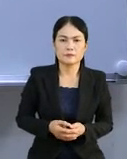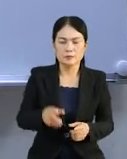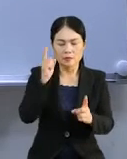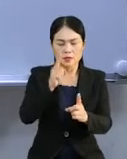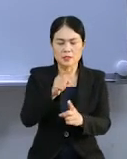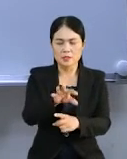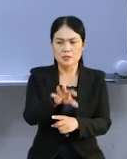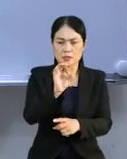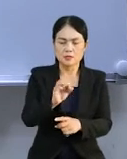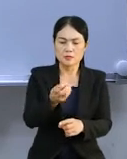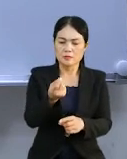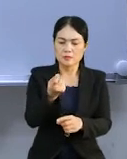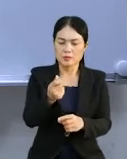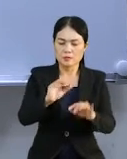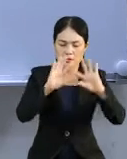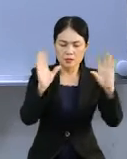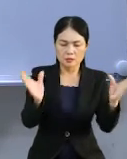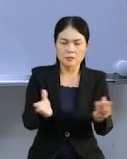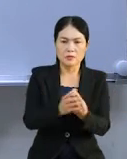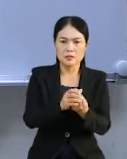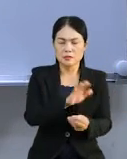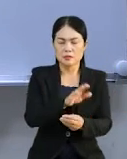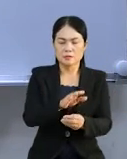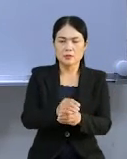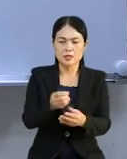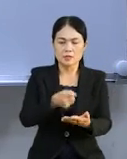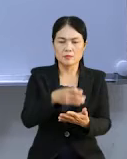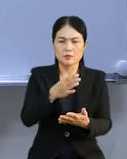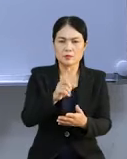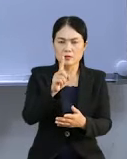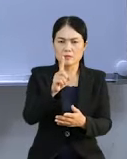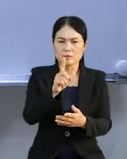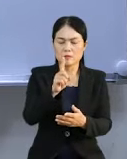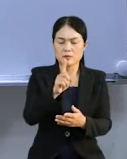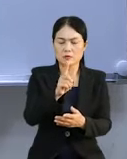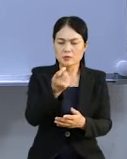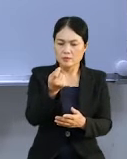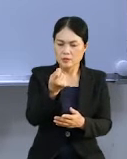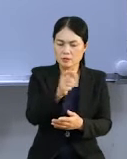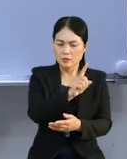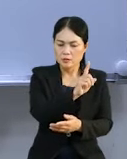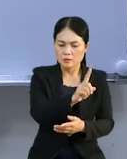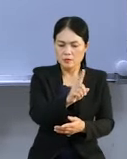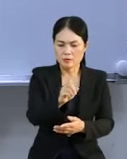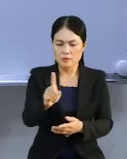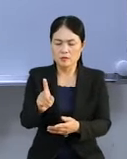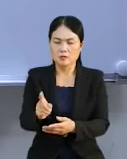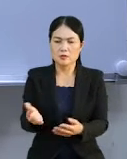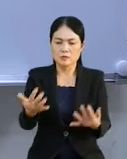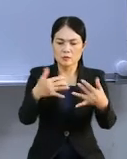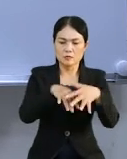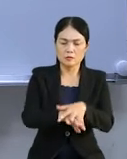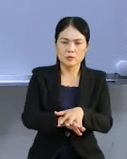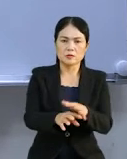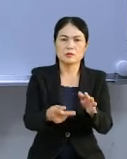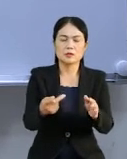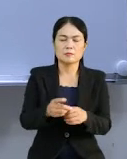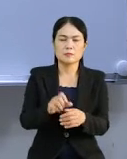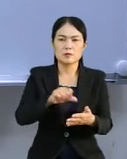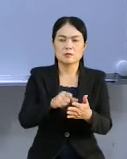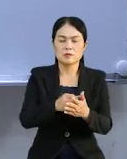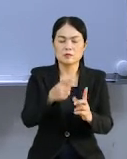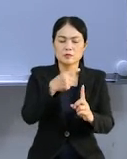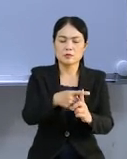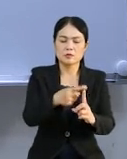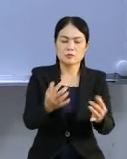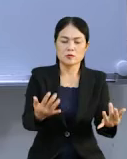Đàm bây rộp đầm lầy prạ xà rốc. Cứ con dọc đầm lầy nóng prạ ni mùi ní. Một đạm bánh chốt khả nỉa. Nhìn này thay dọc